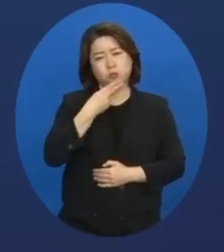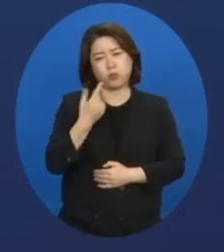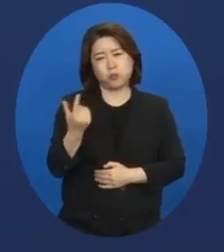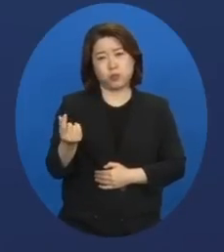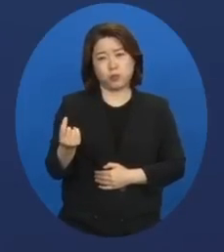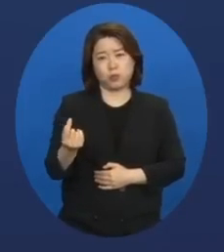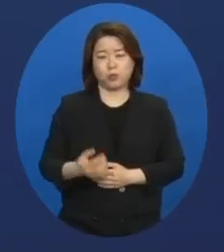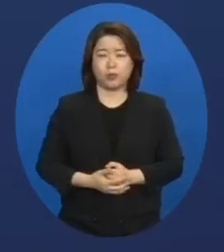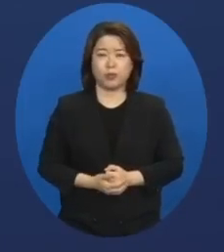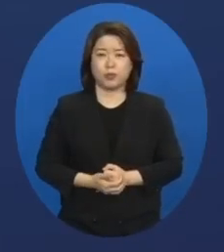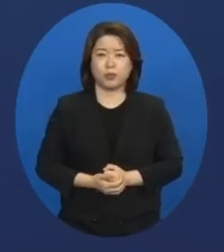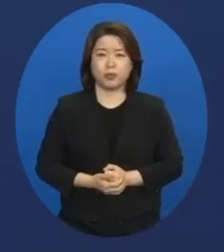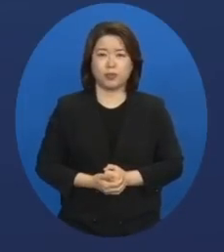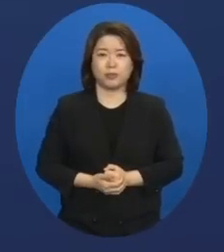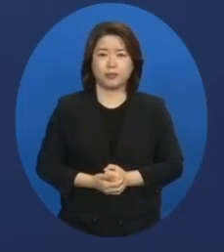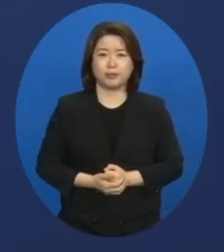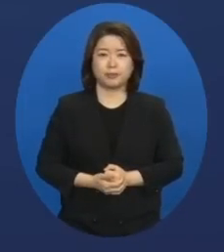보입니다.